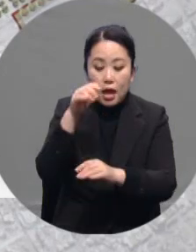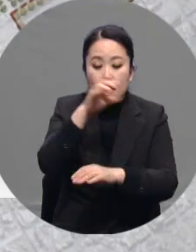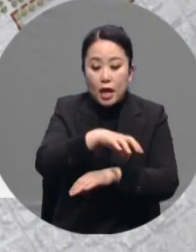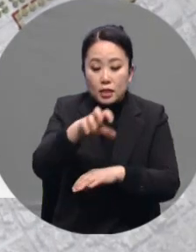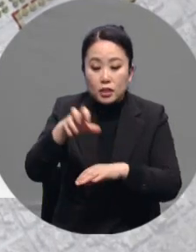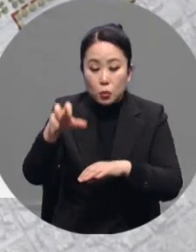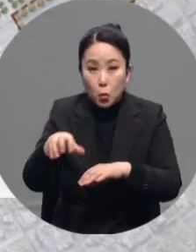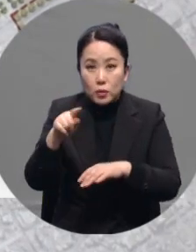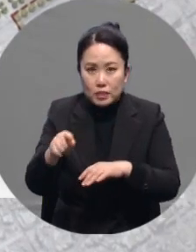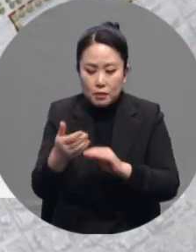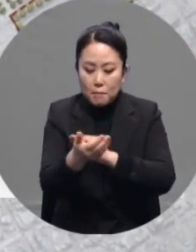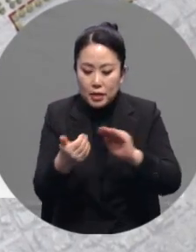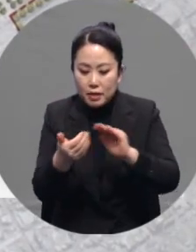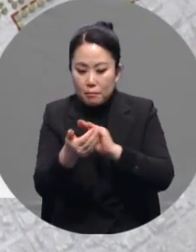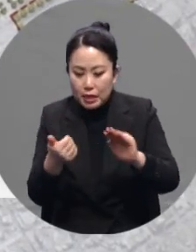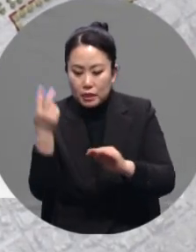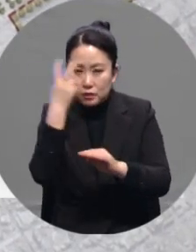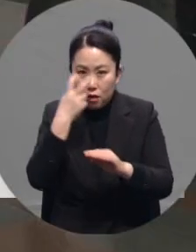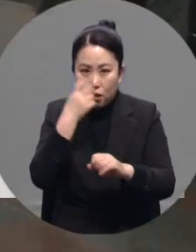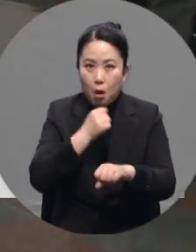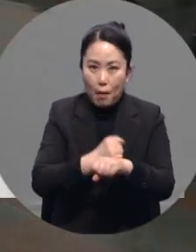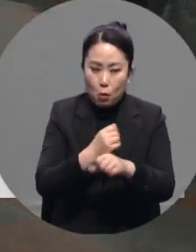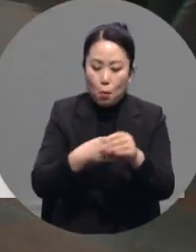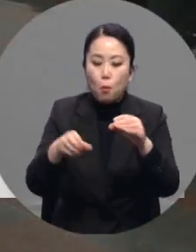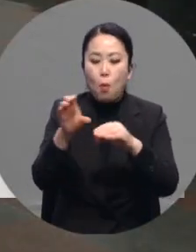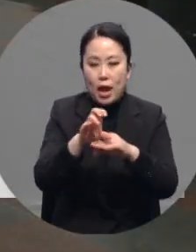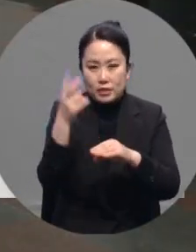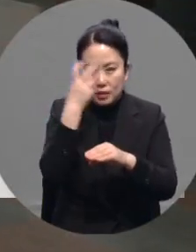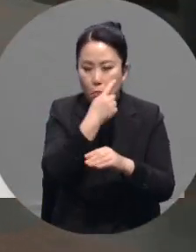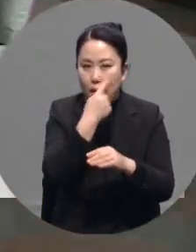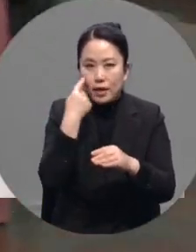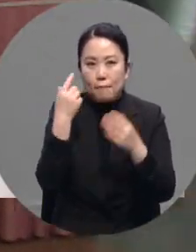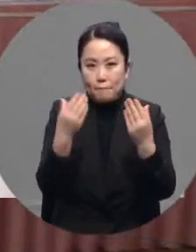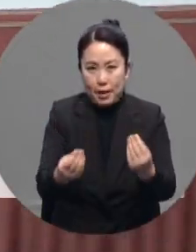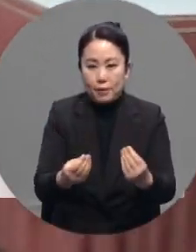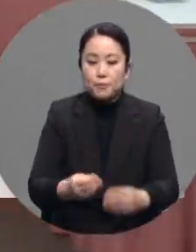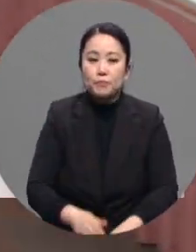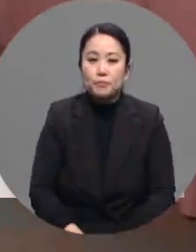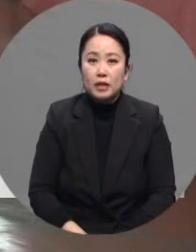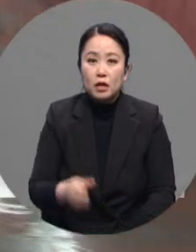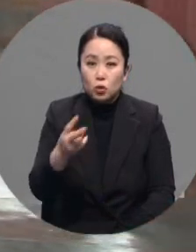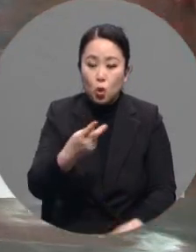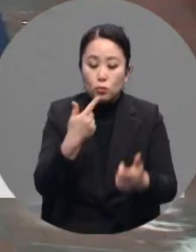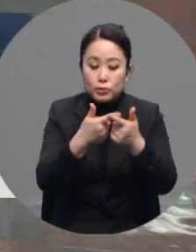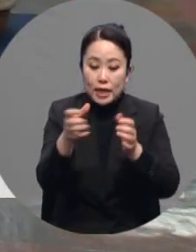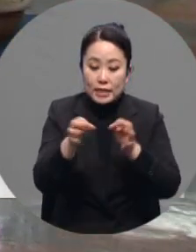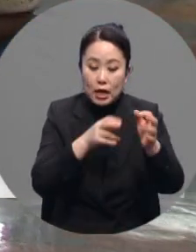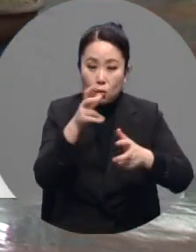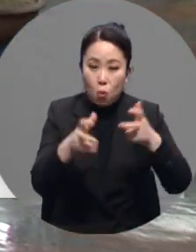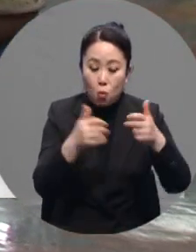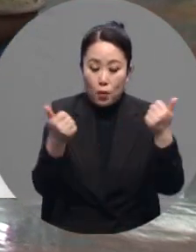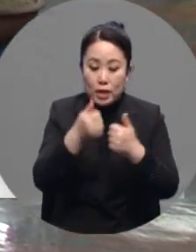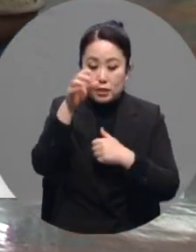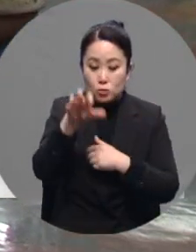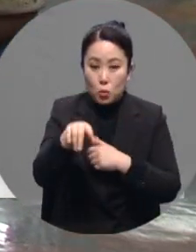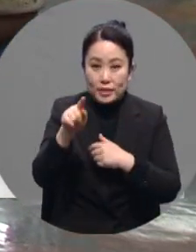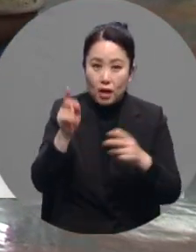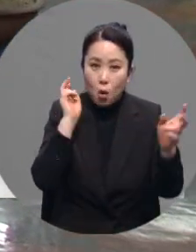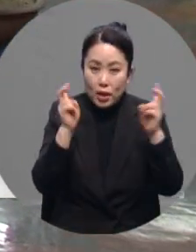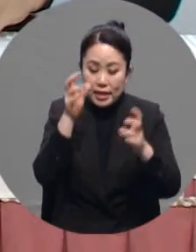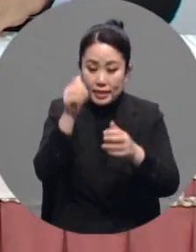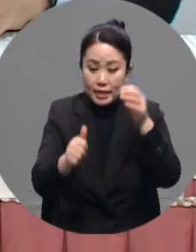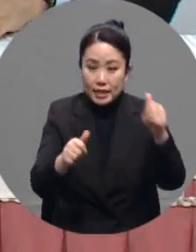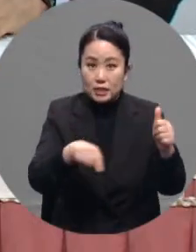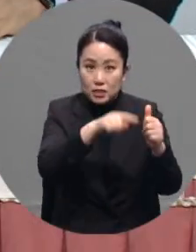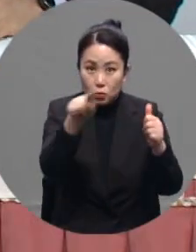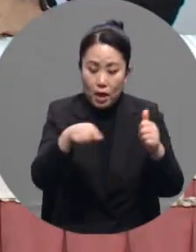돌며 준비 상황을 점검하고 보완점 등을 확인했습니다. 또 부산상공회의소에서 기업인들과